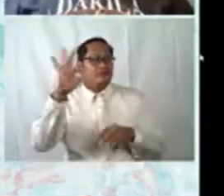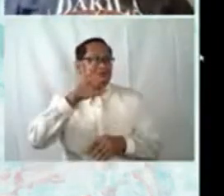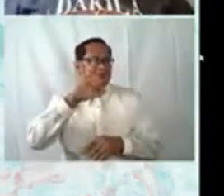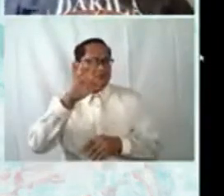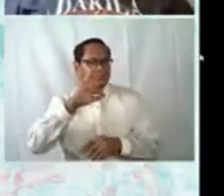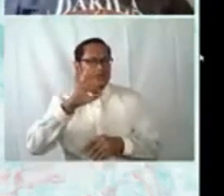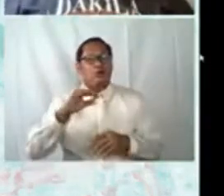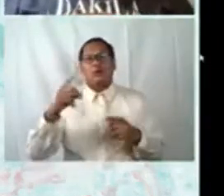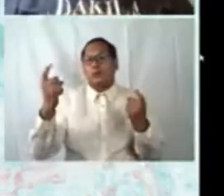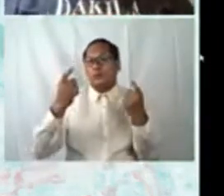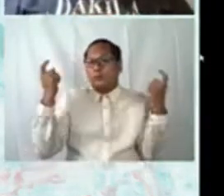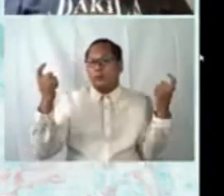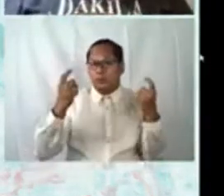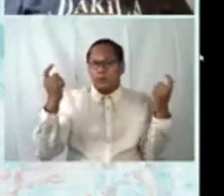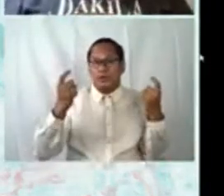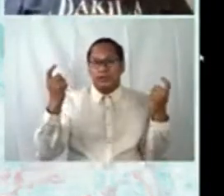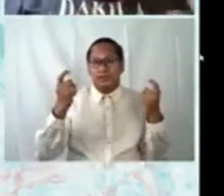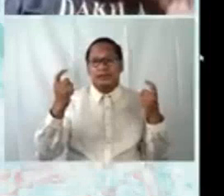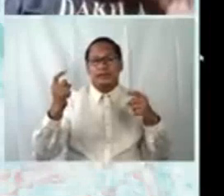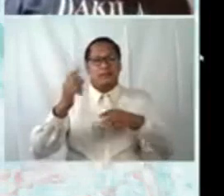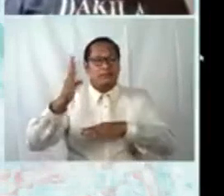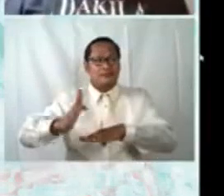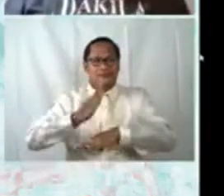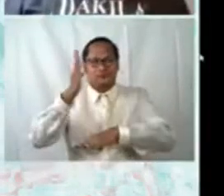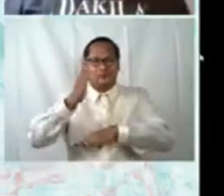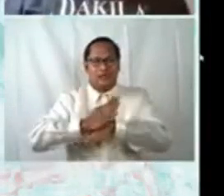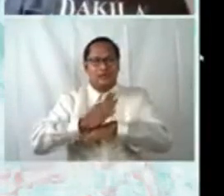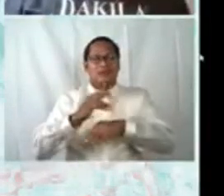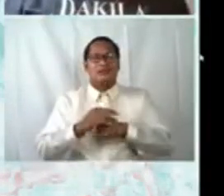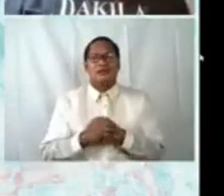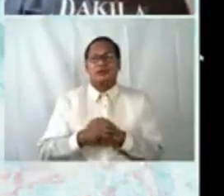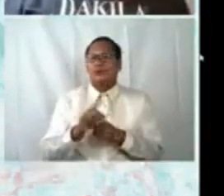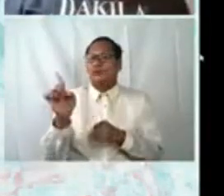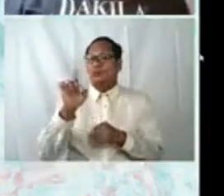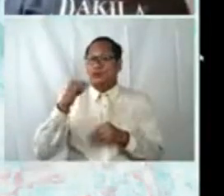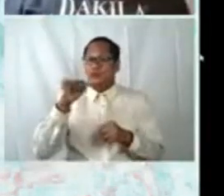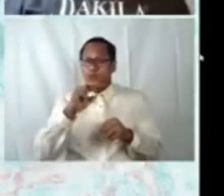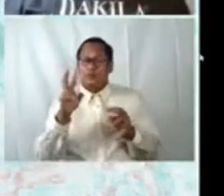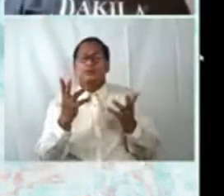tagumpay ng bayan. Ano po ang ating tinutukoy dito?